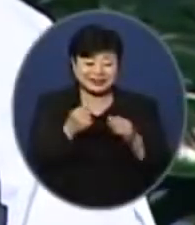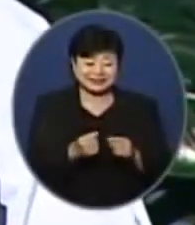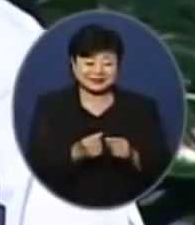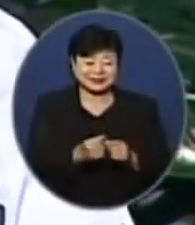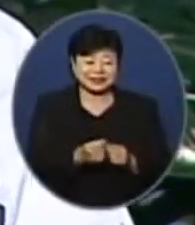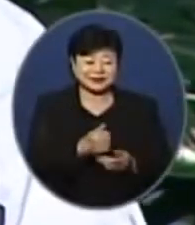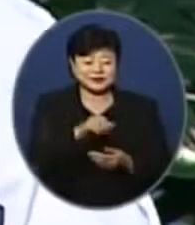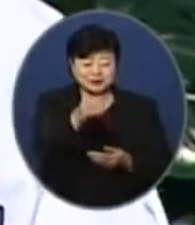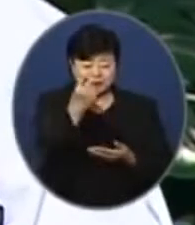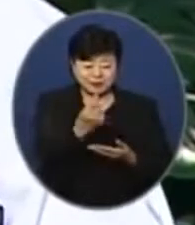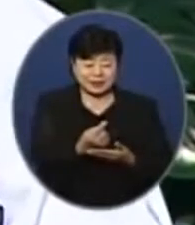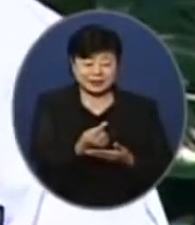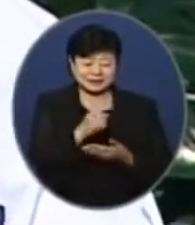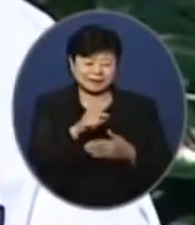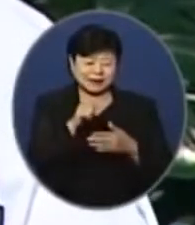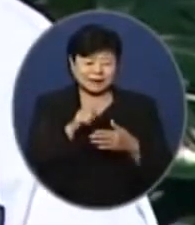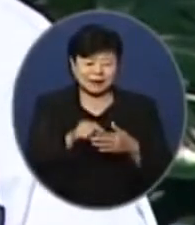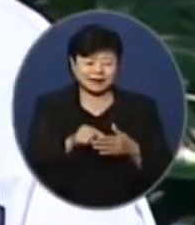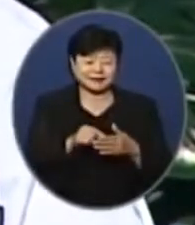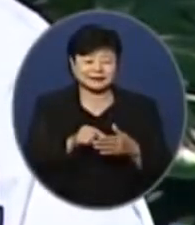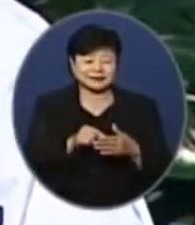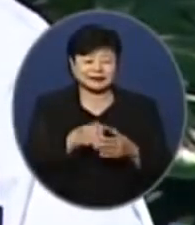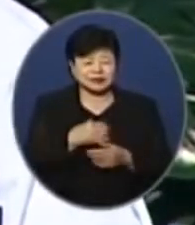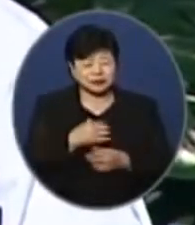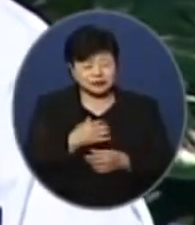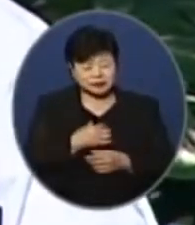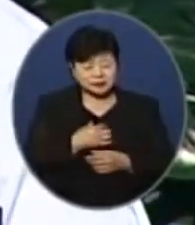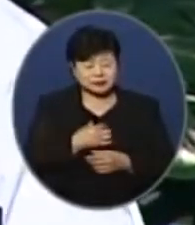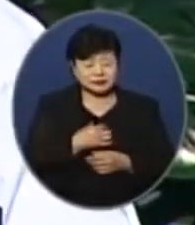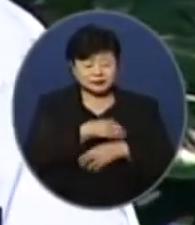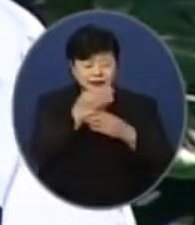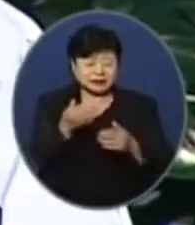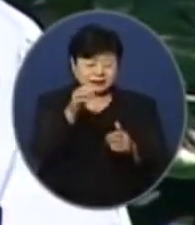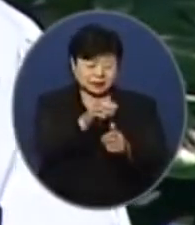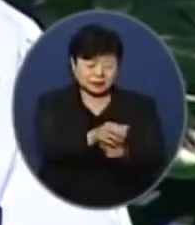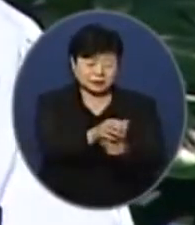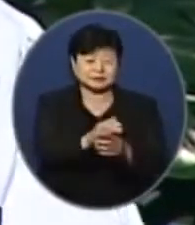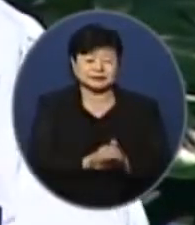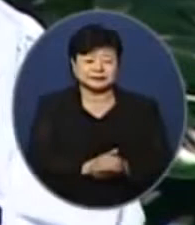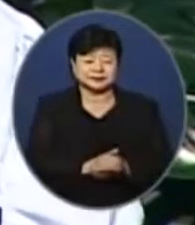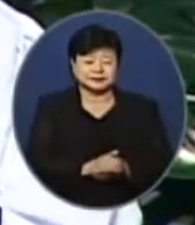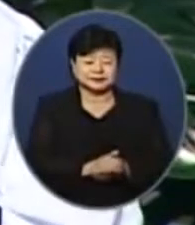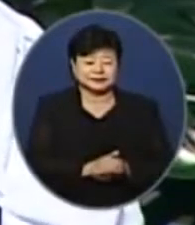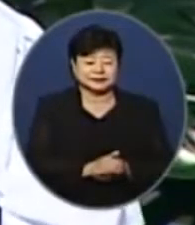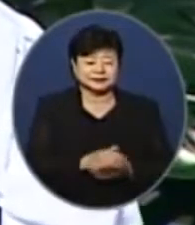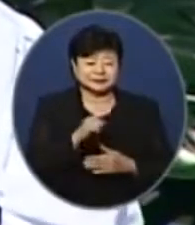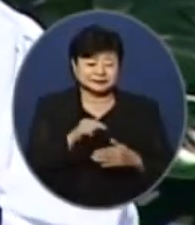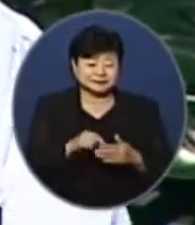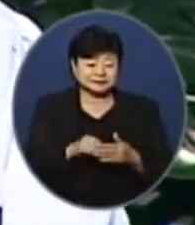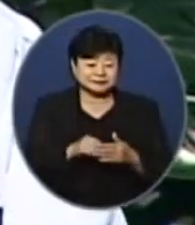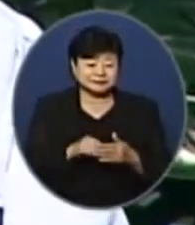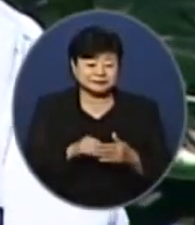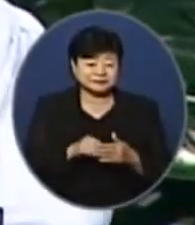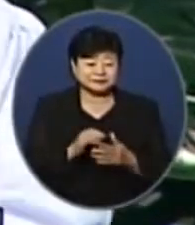저 앞에 나와서 내 마음에 염려, 근심, 걱정 다 내려놓아야 합니다. 여러분 마음을 누르고 있는 것들